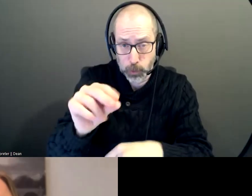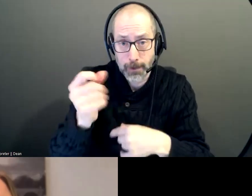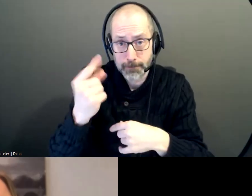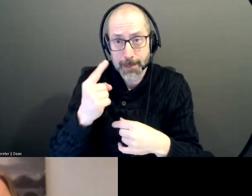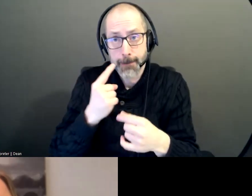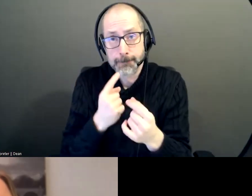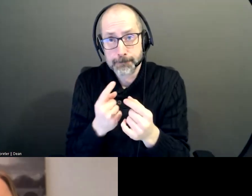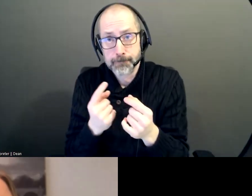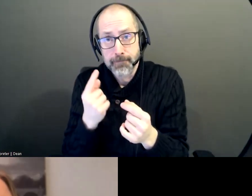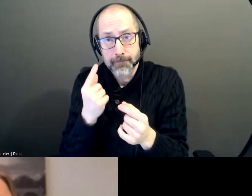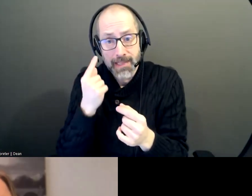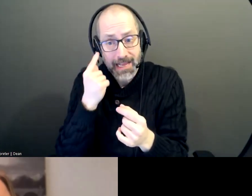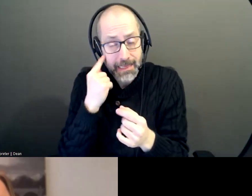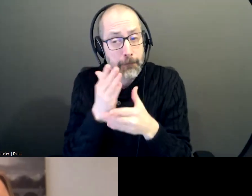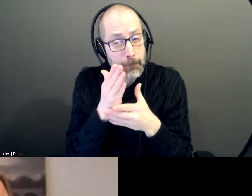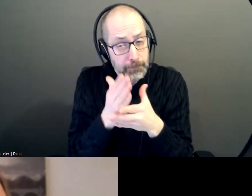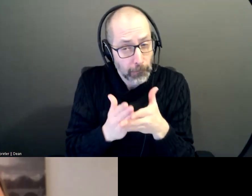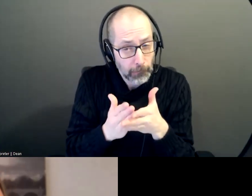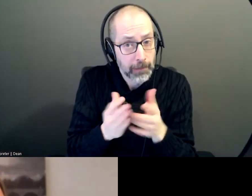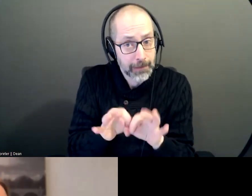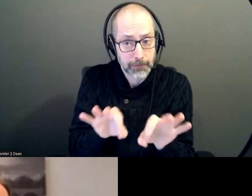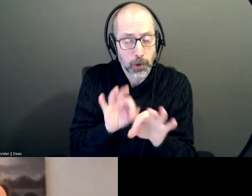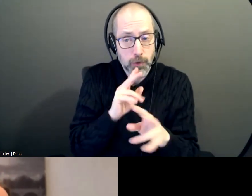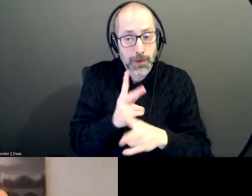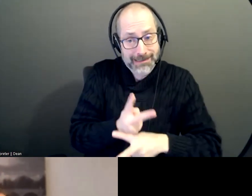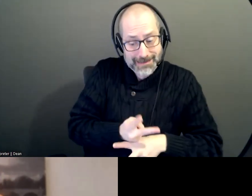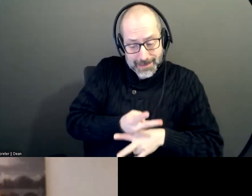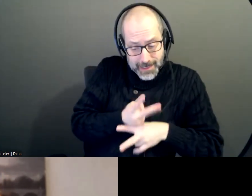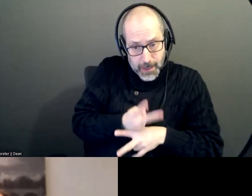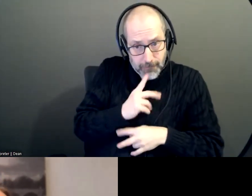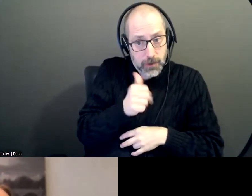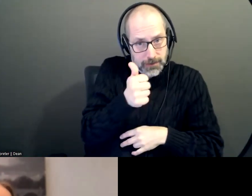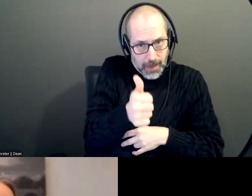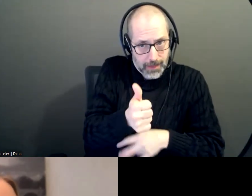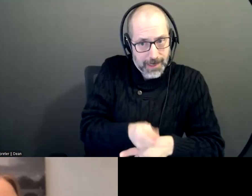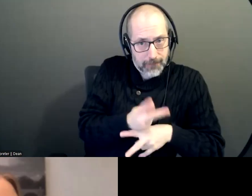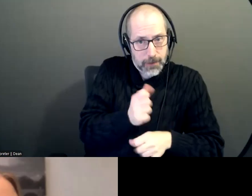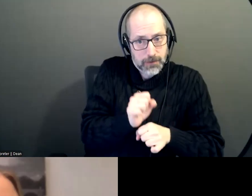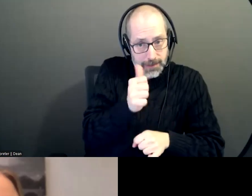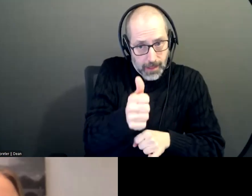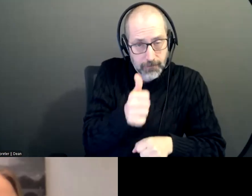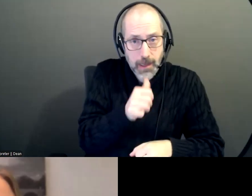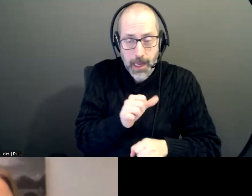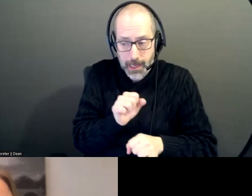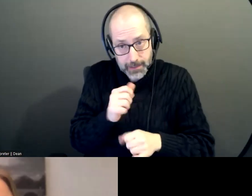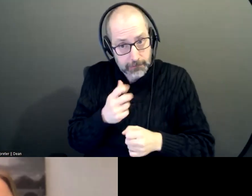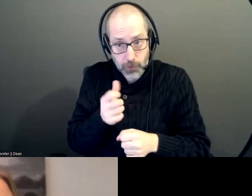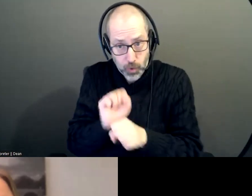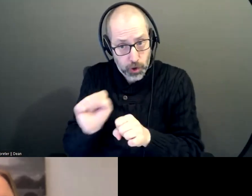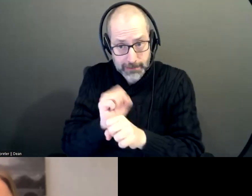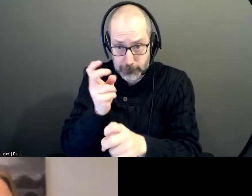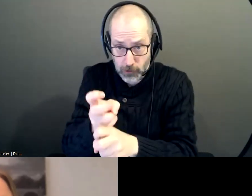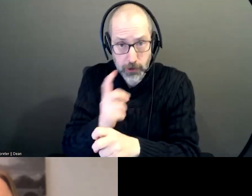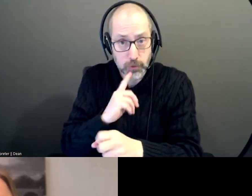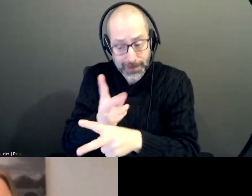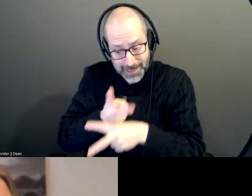parfaite. I think a big part of it is also care for yourself Et je pense qu'il faut because it's aussi prendre exhausting soin de work, and soi care parce for que each c'est du other. travail épuisant et il faut